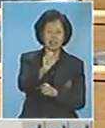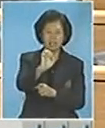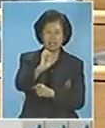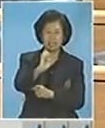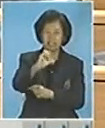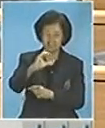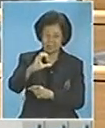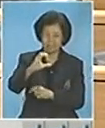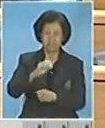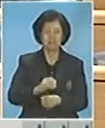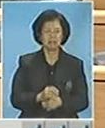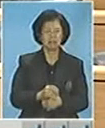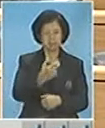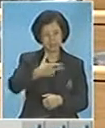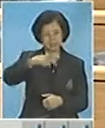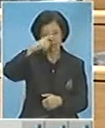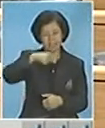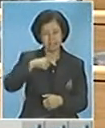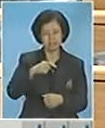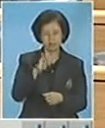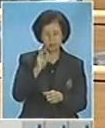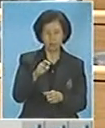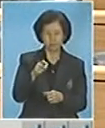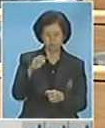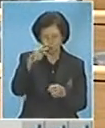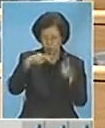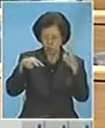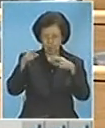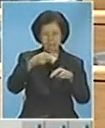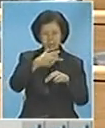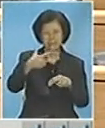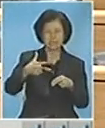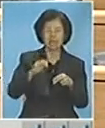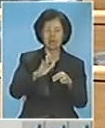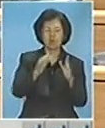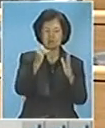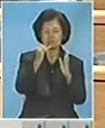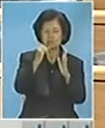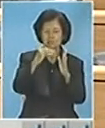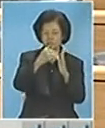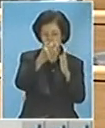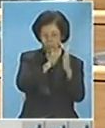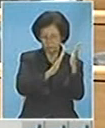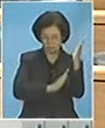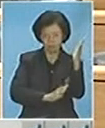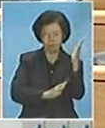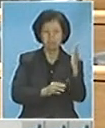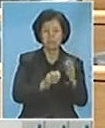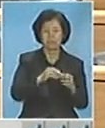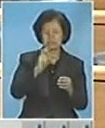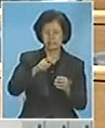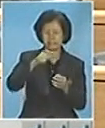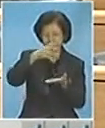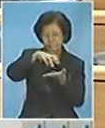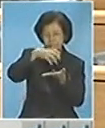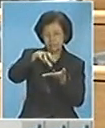ที่เคารพคะภาษาไทยควรดูแลภาษาถิ่นทั้งแผ่นดินควรบอกเล่